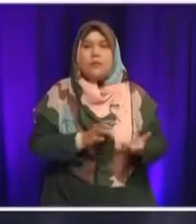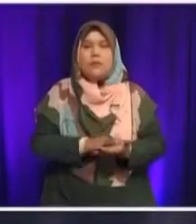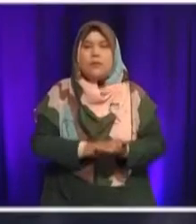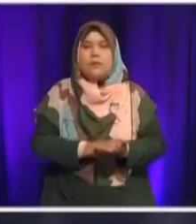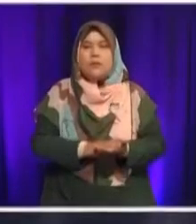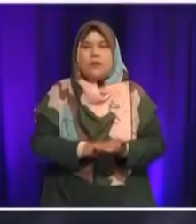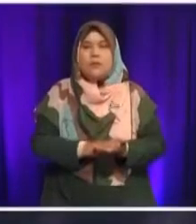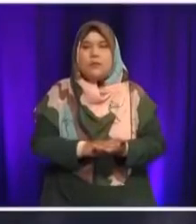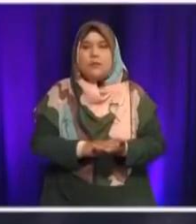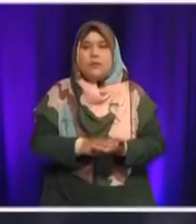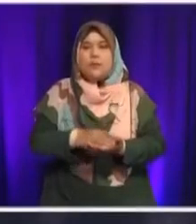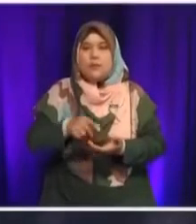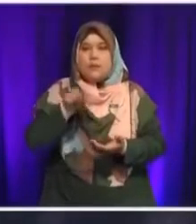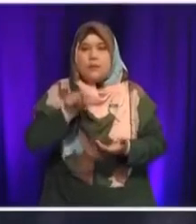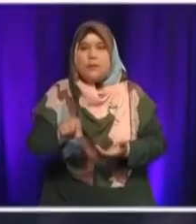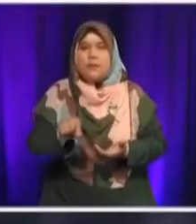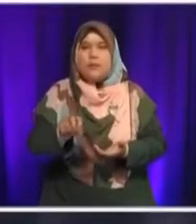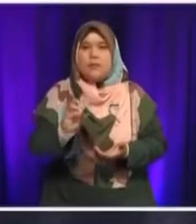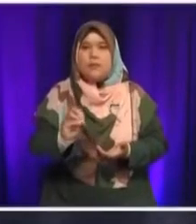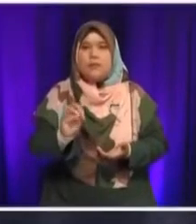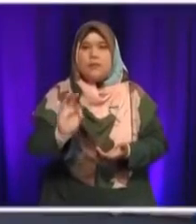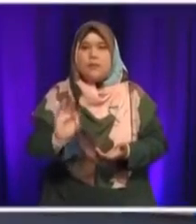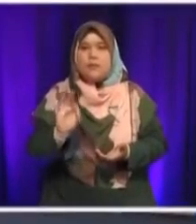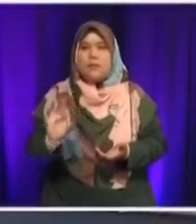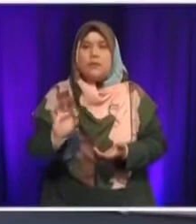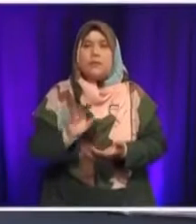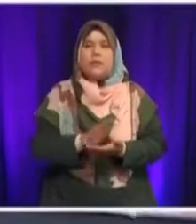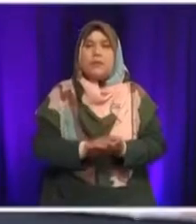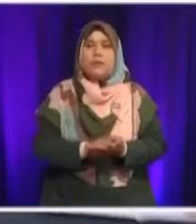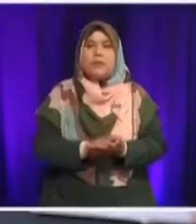dan tekan smule button off selesai